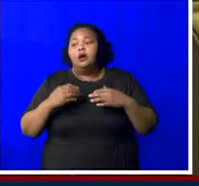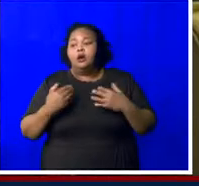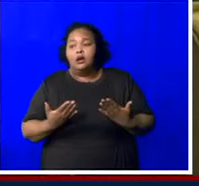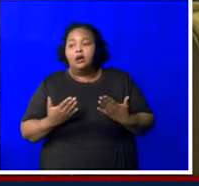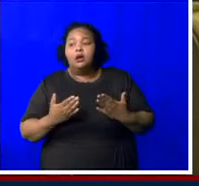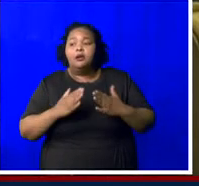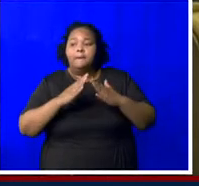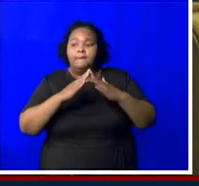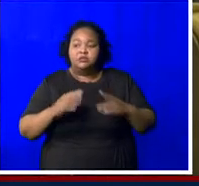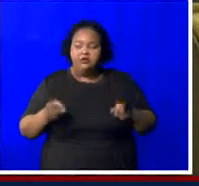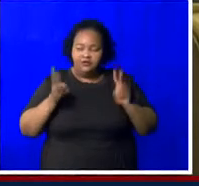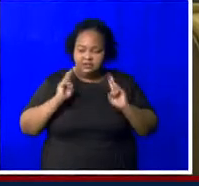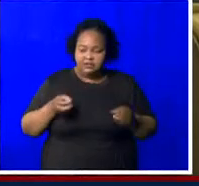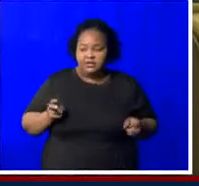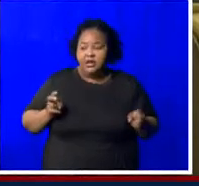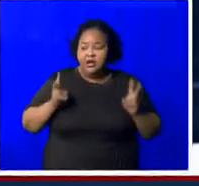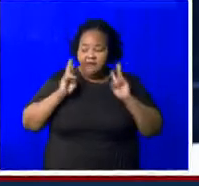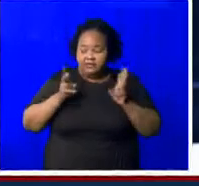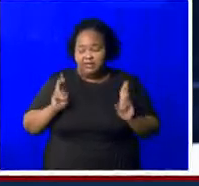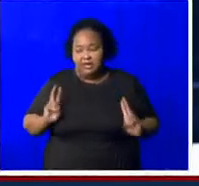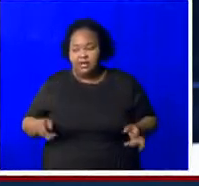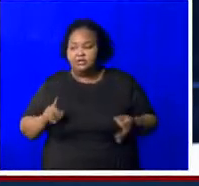sonto mlangeni ezulwini.